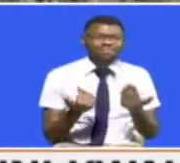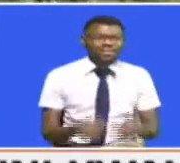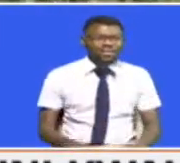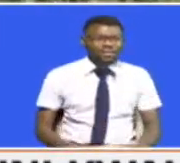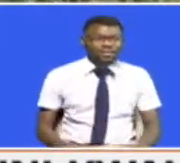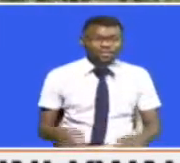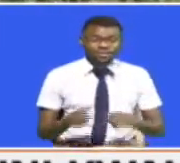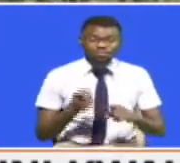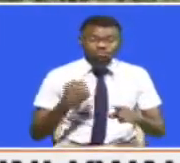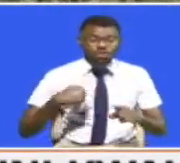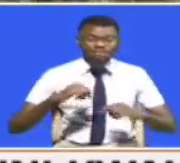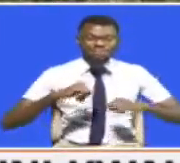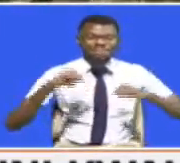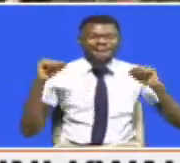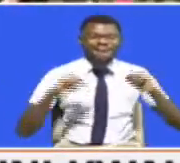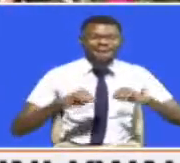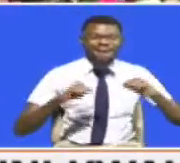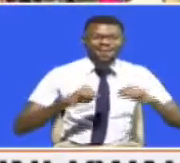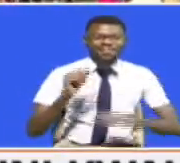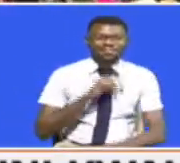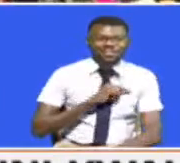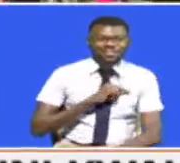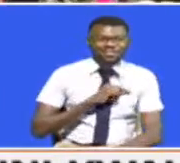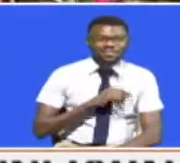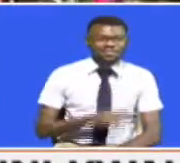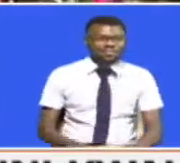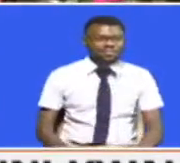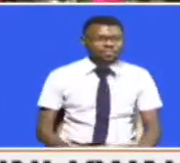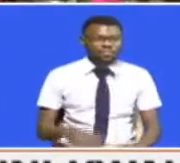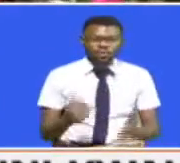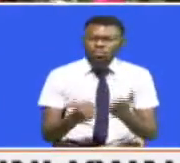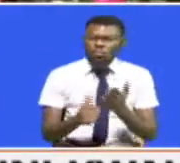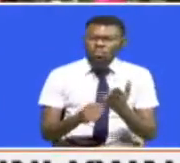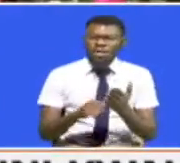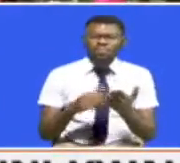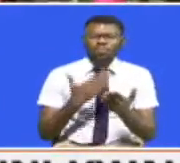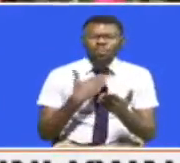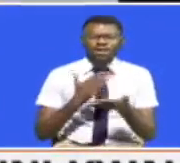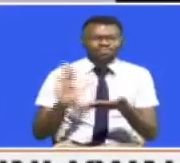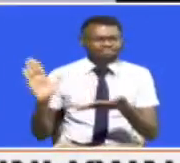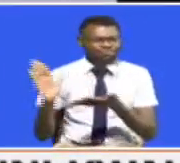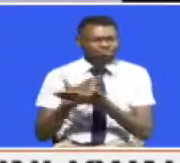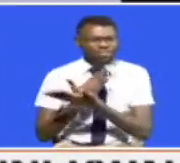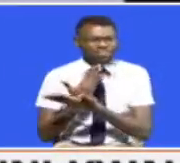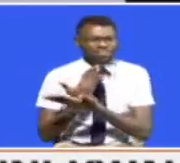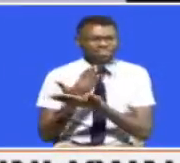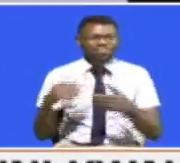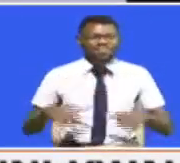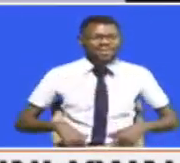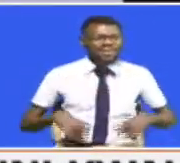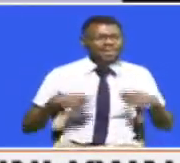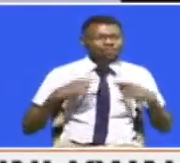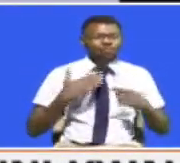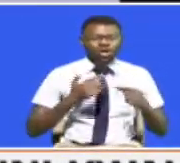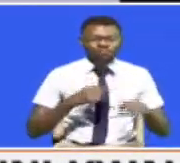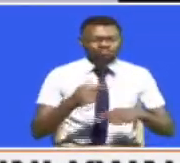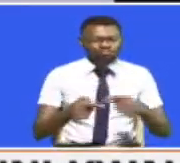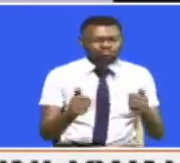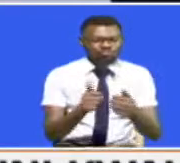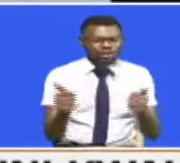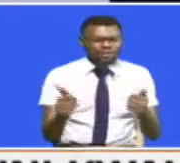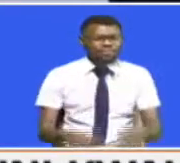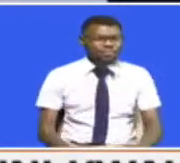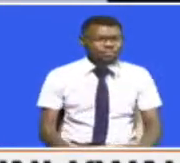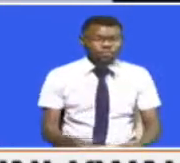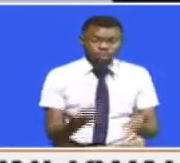wenyewe tumekubaliana ili tuondoe matatizo mengi katika maisha yetu, kwa sababu tunafundisha